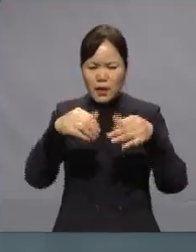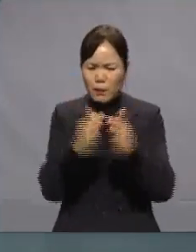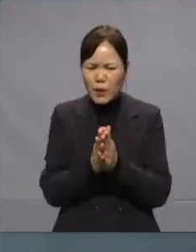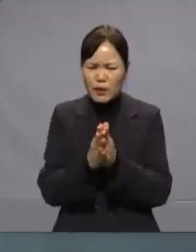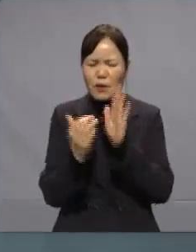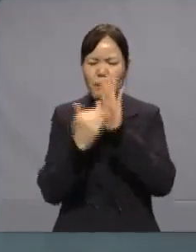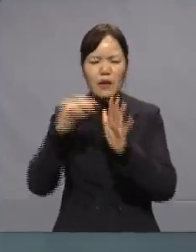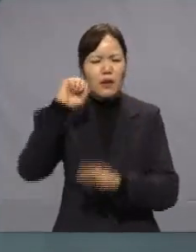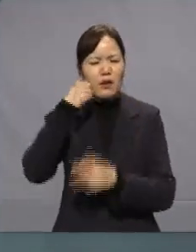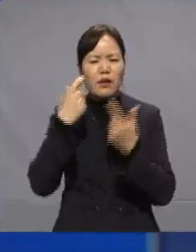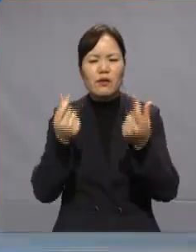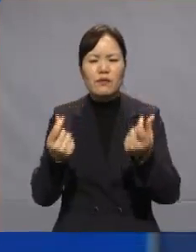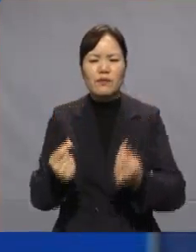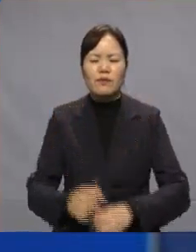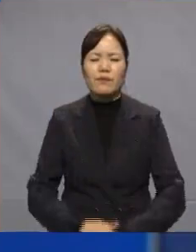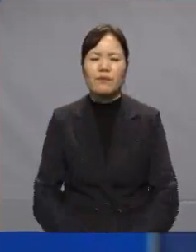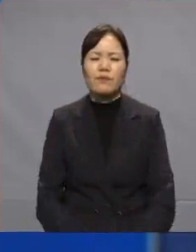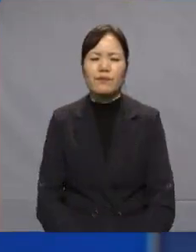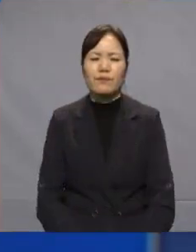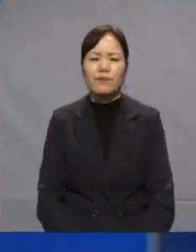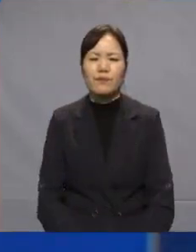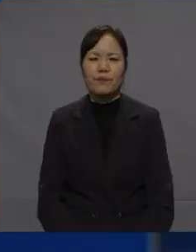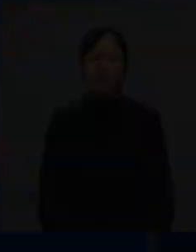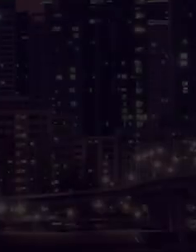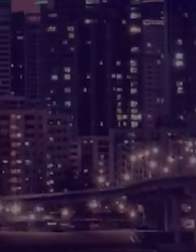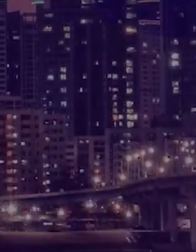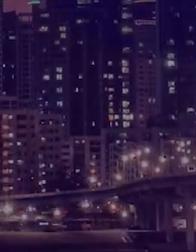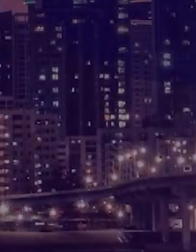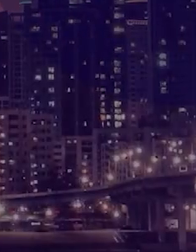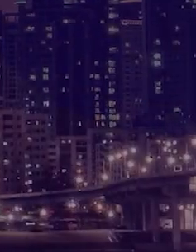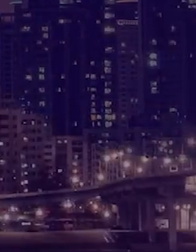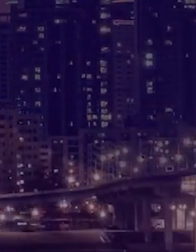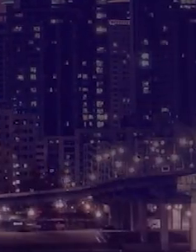전망입니다 OBS 뉴스 신소입니다